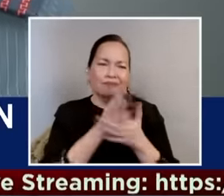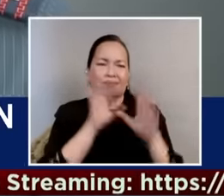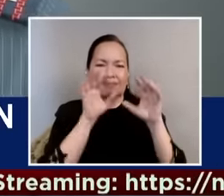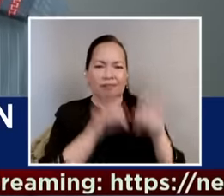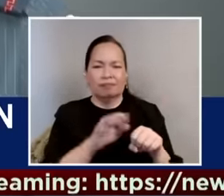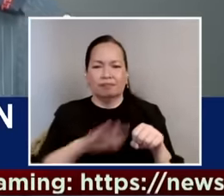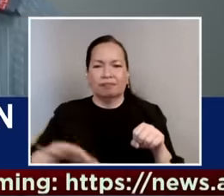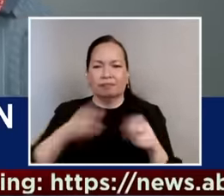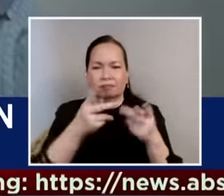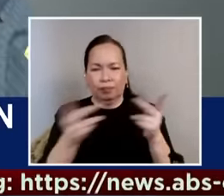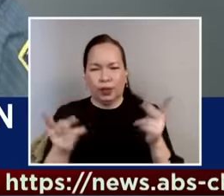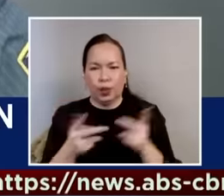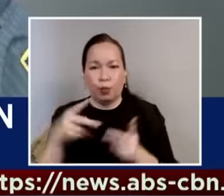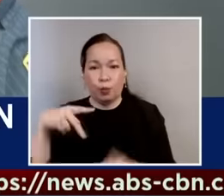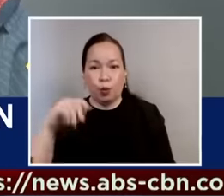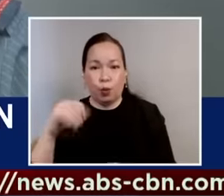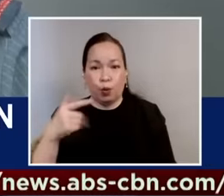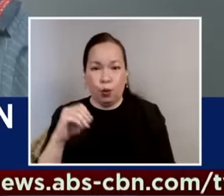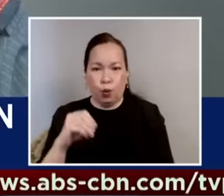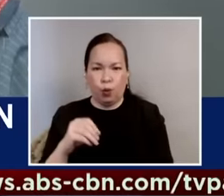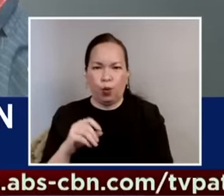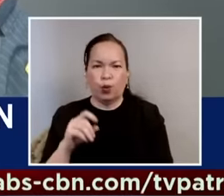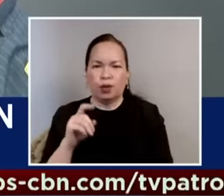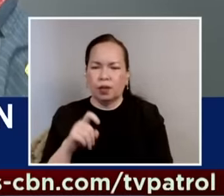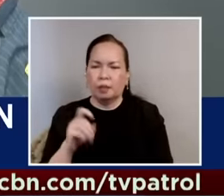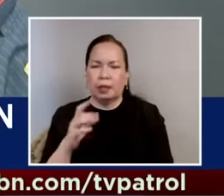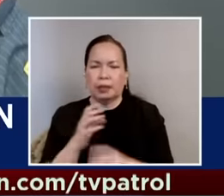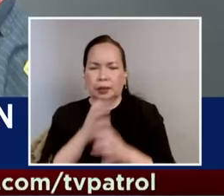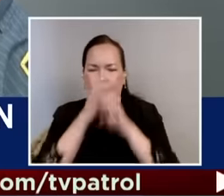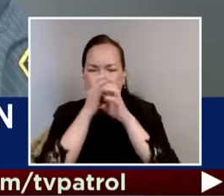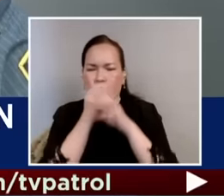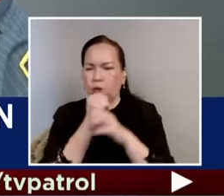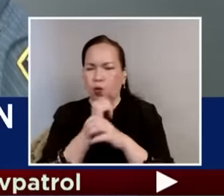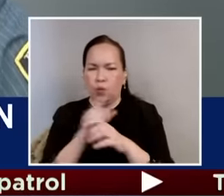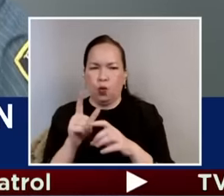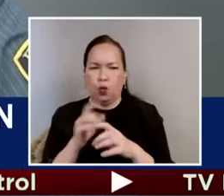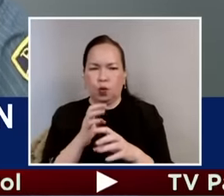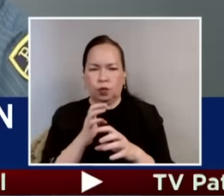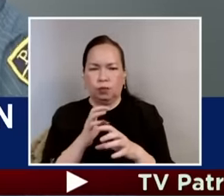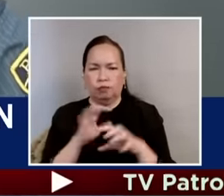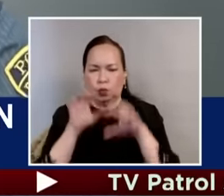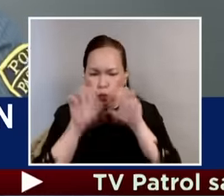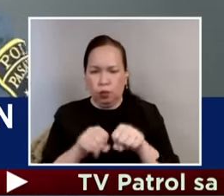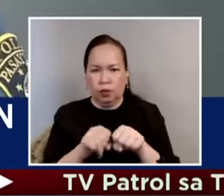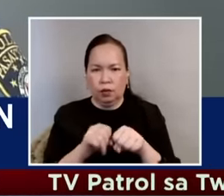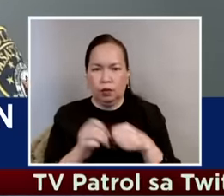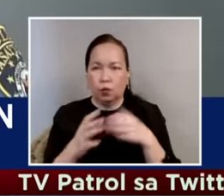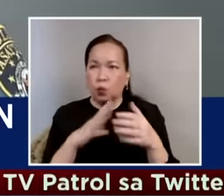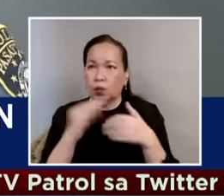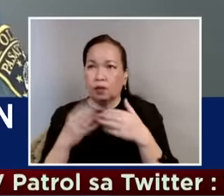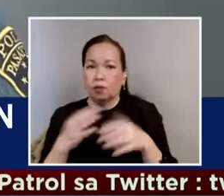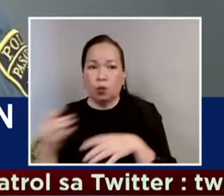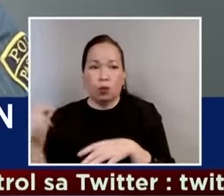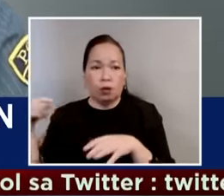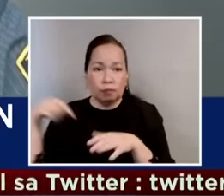so dapat walang makalusot. Both coming in and out of the facility, of the